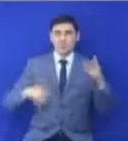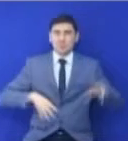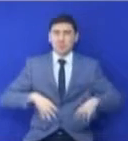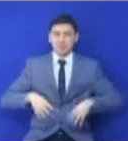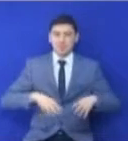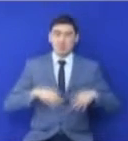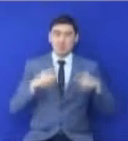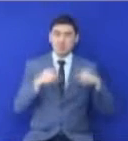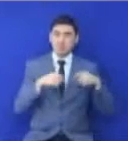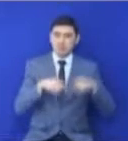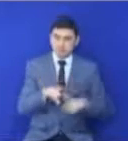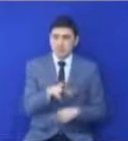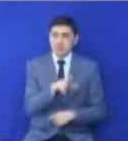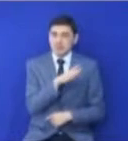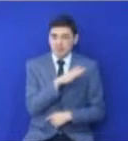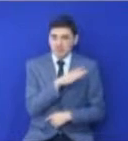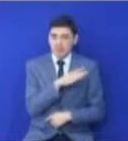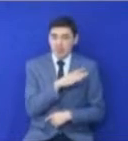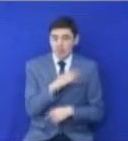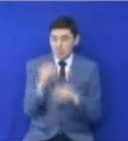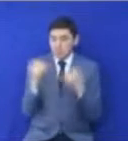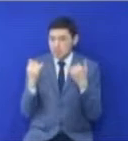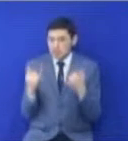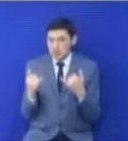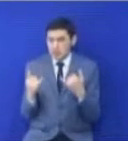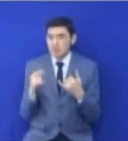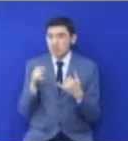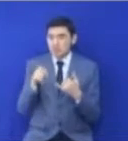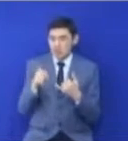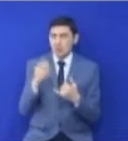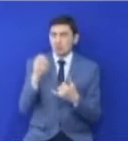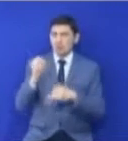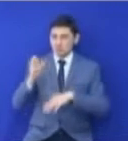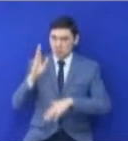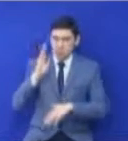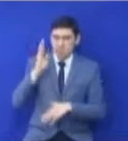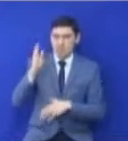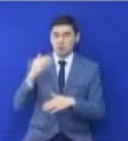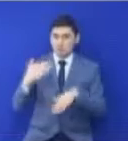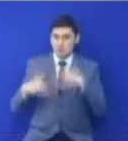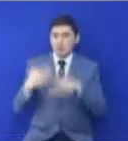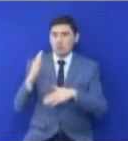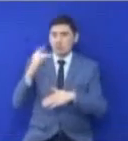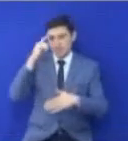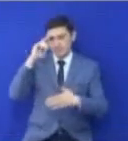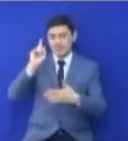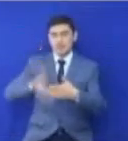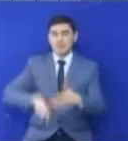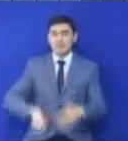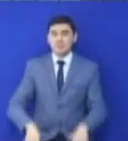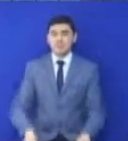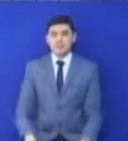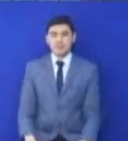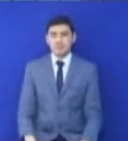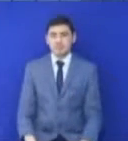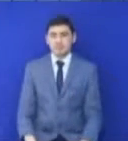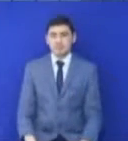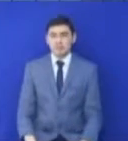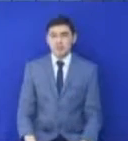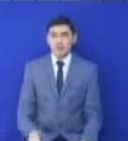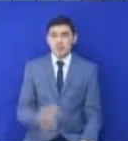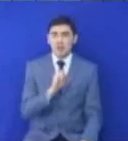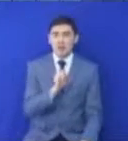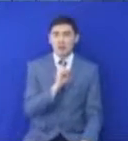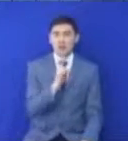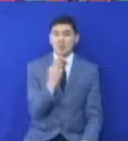дәстүрді сақтаған бірлігі бекем ұжым бүгінде болашаққа сеніммен қарап табысты өркендеу үстінде. Қаламыздағы ірі